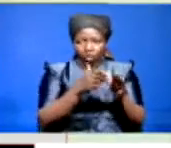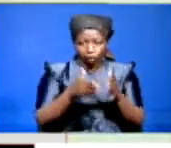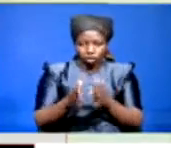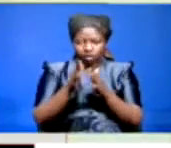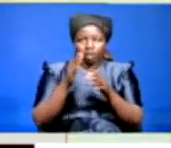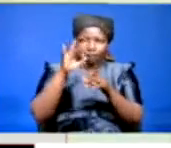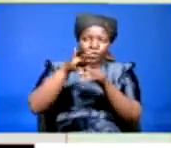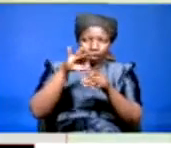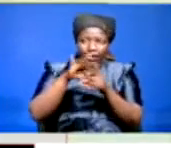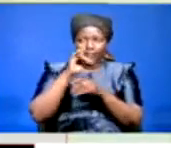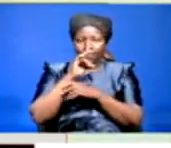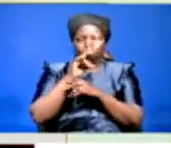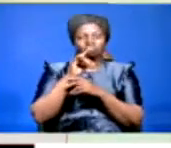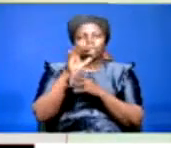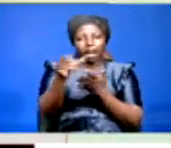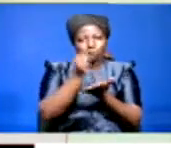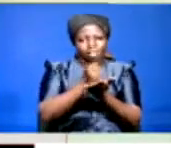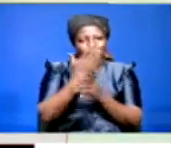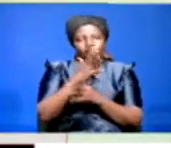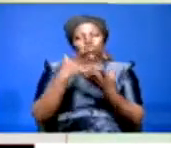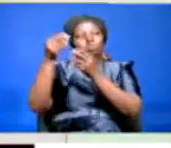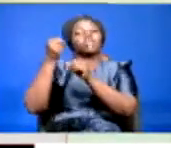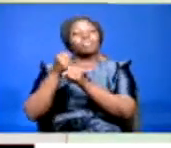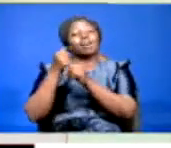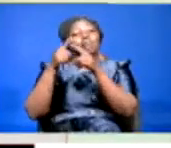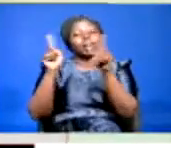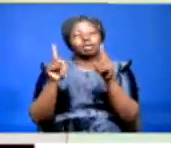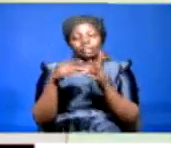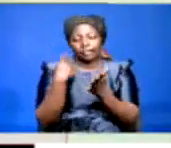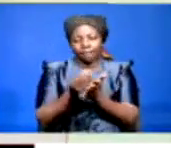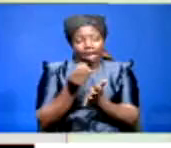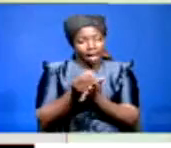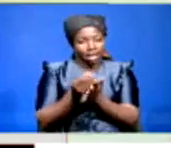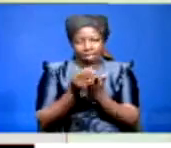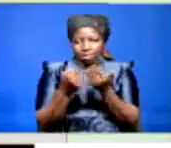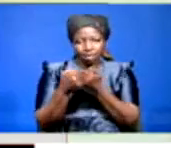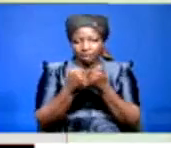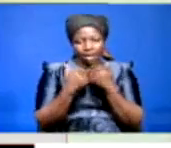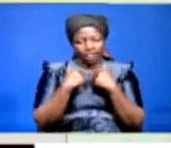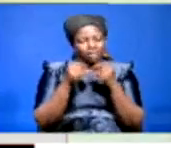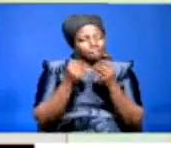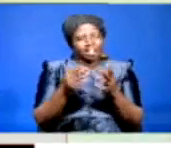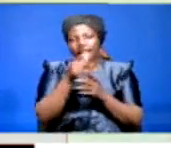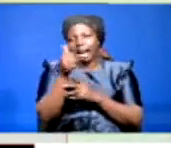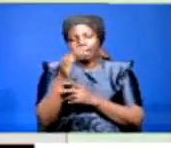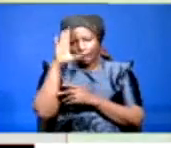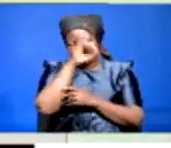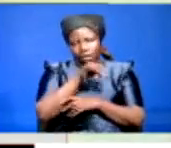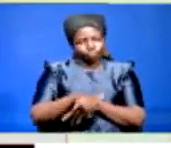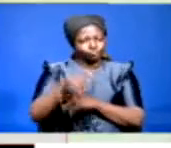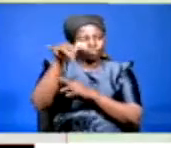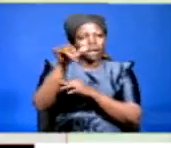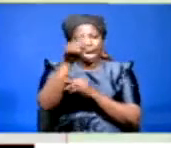wamechaguliwa kwenda kazi, lakini financially inawaleta chini. Wengine wanakosa mpaka kwenda, wengine meli zao